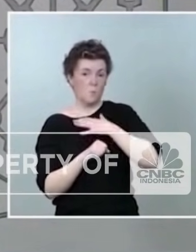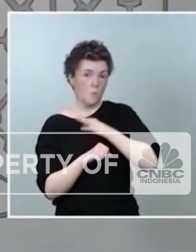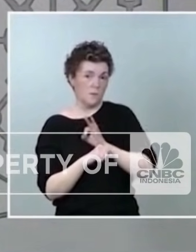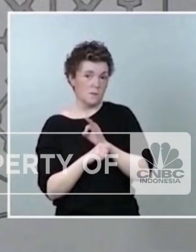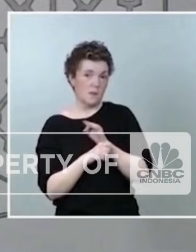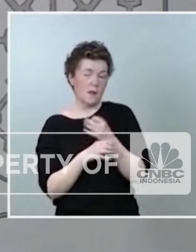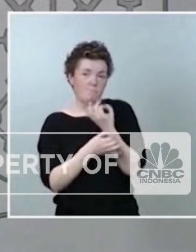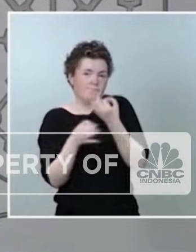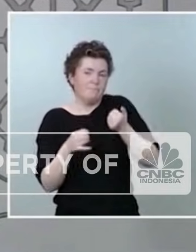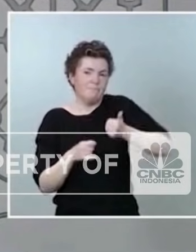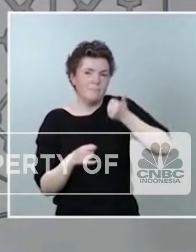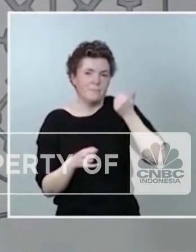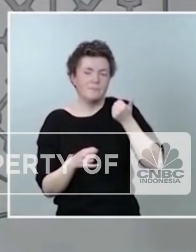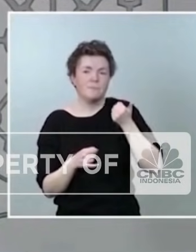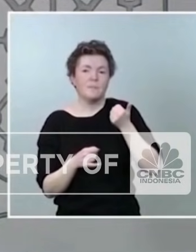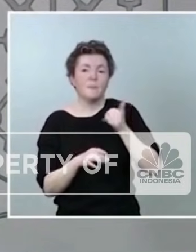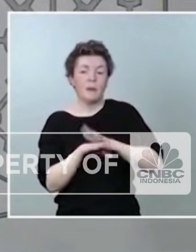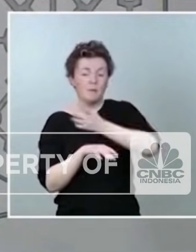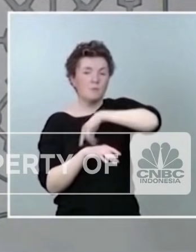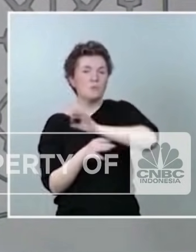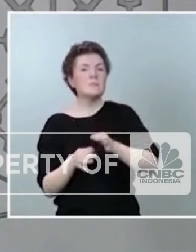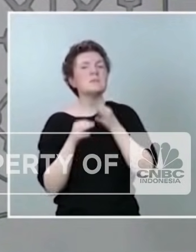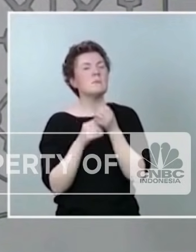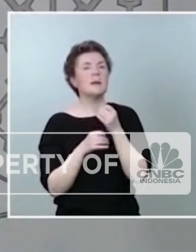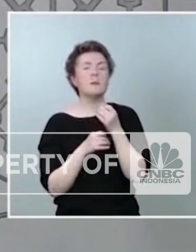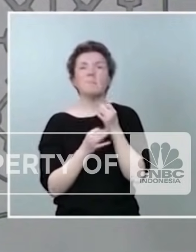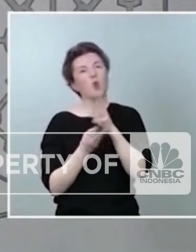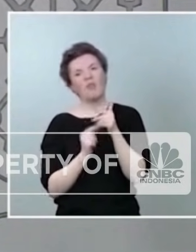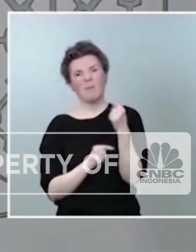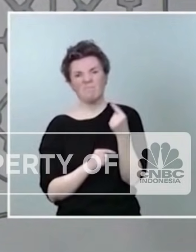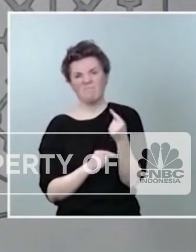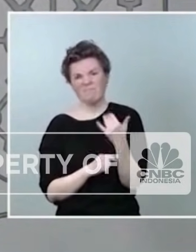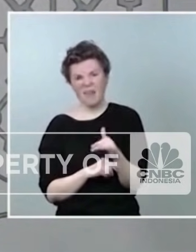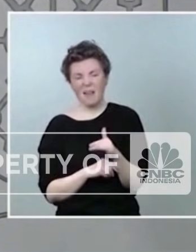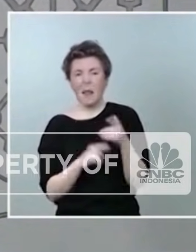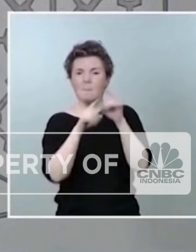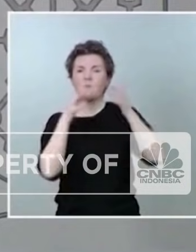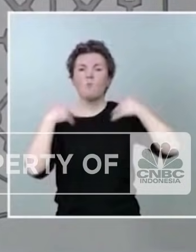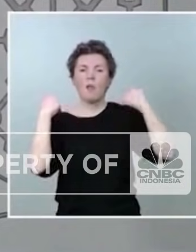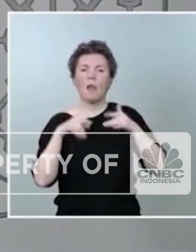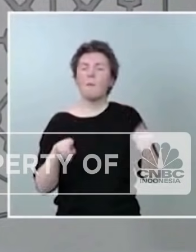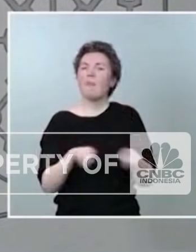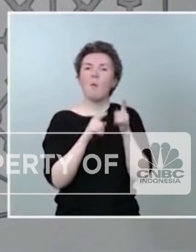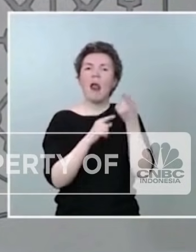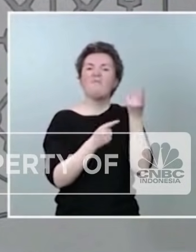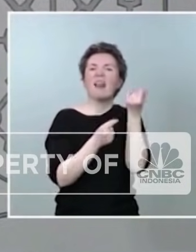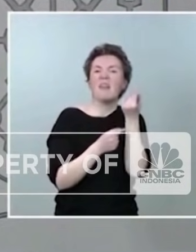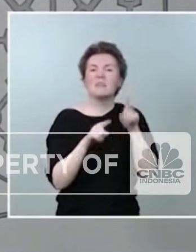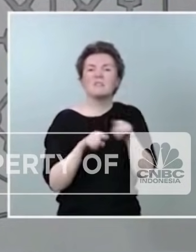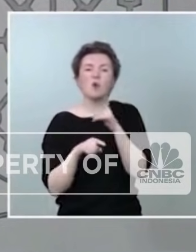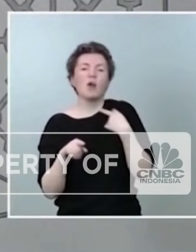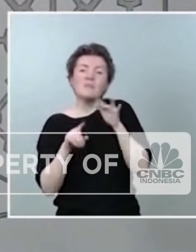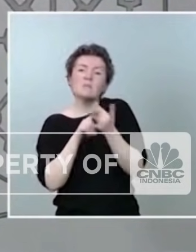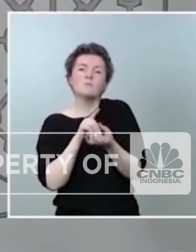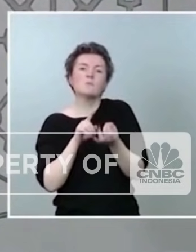tema ini para nosotros simple oengamalan noticia elektrode kekirim prestasi avinashi rono produk Katy Perry situation